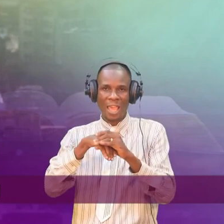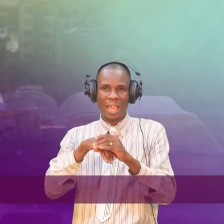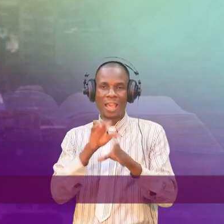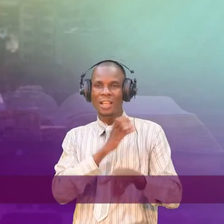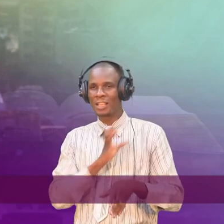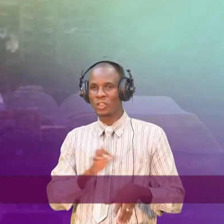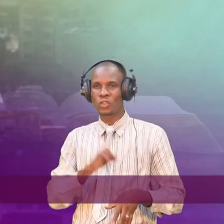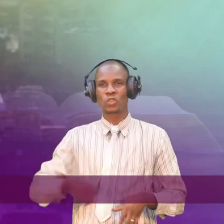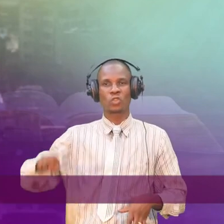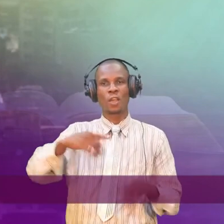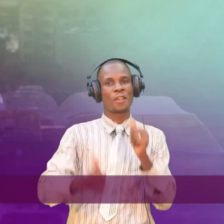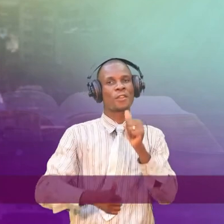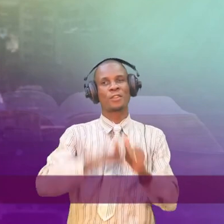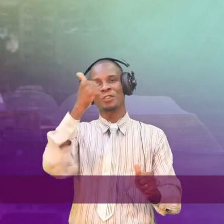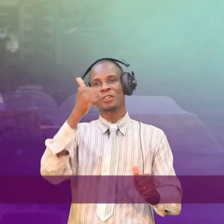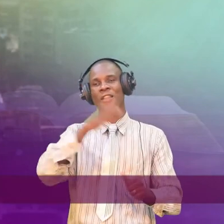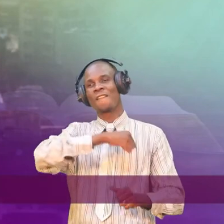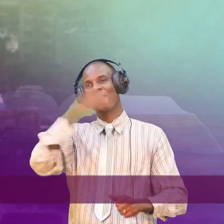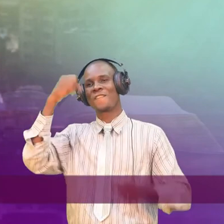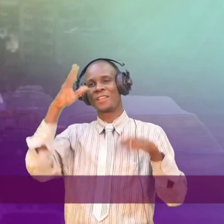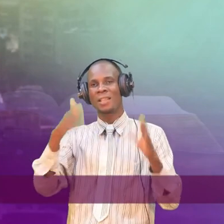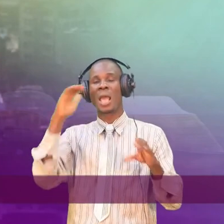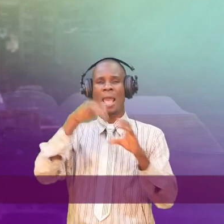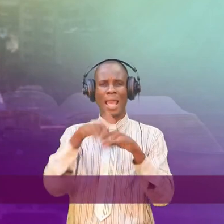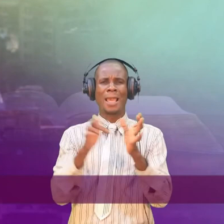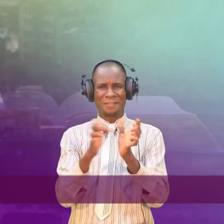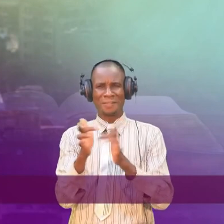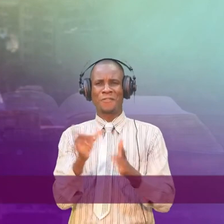msalabani itakao kutakasa kwa dhambi na kukupa